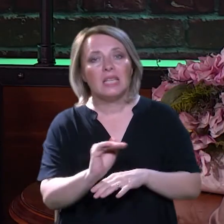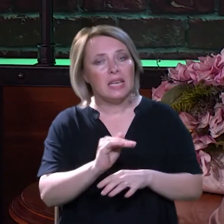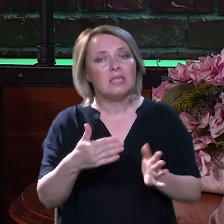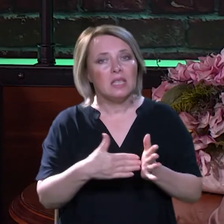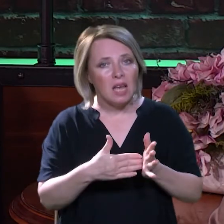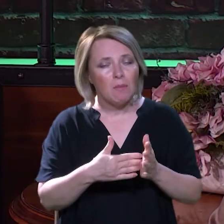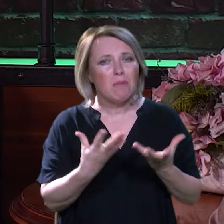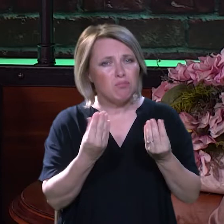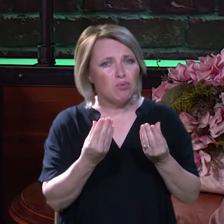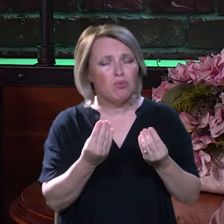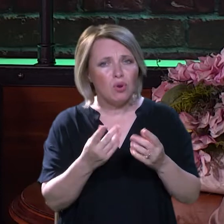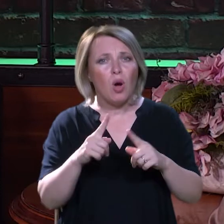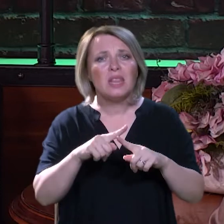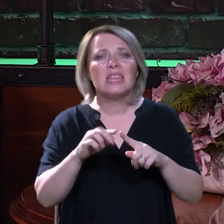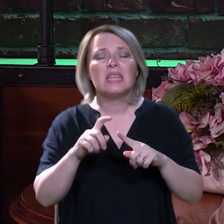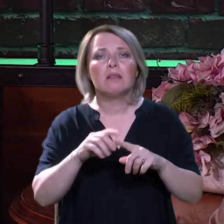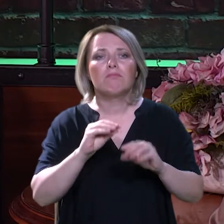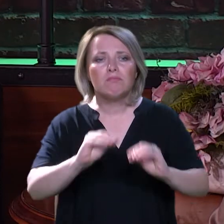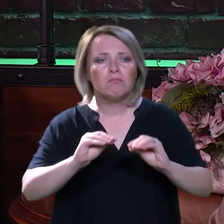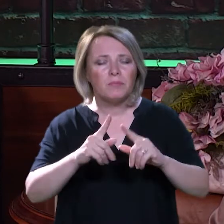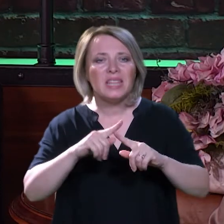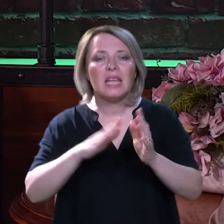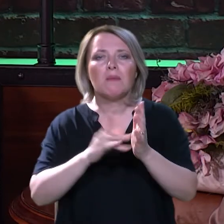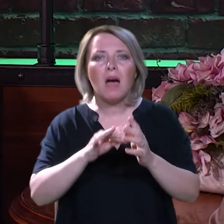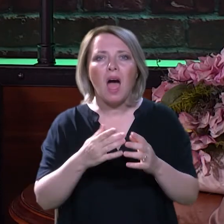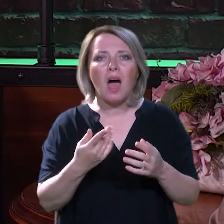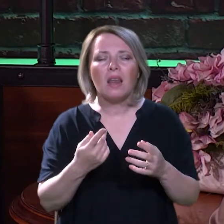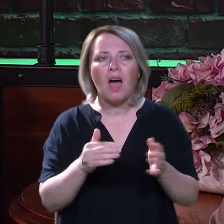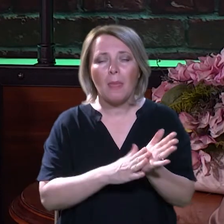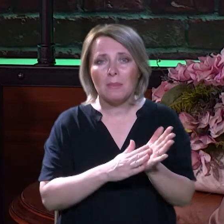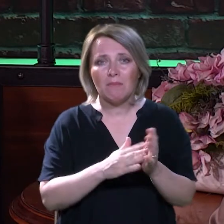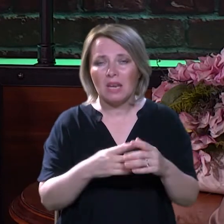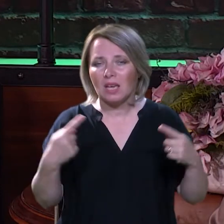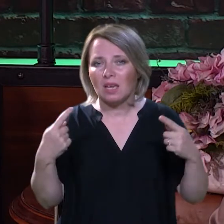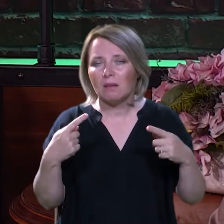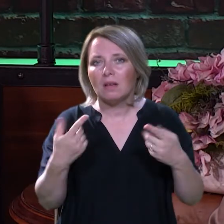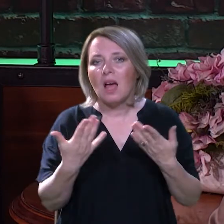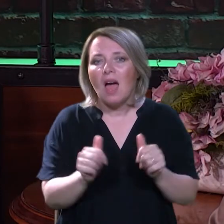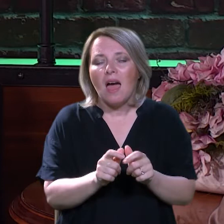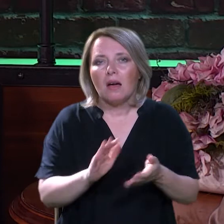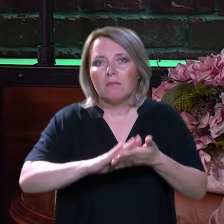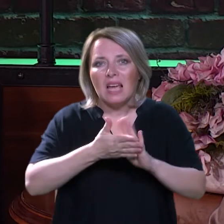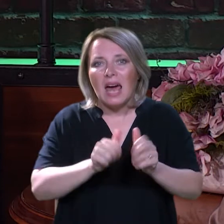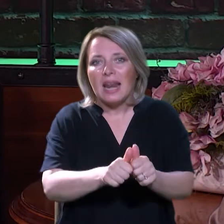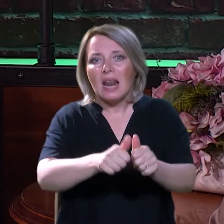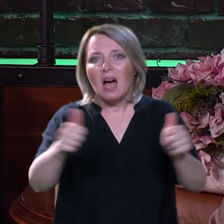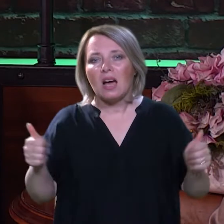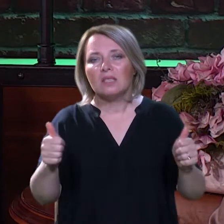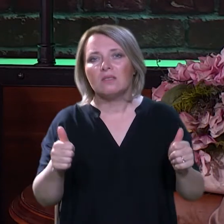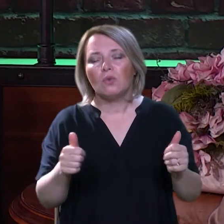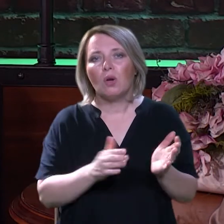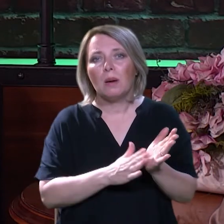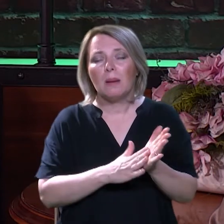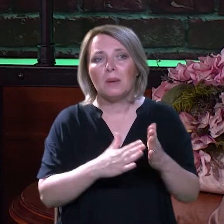djeca trebaju intenzivan tretman. Dakle, tu se radi o nekakvim konfliktnim razvodima, o djeci koja su smještena u